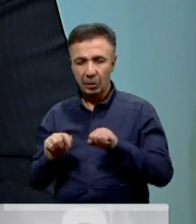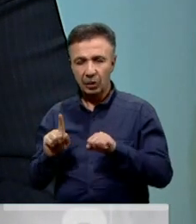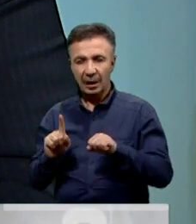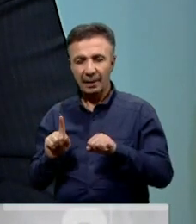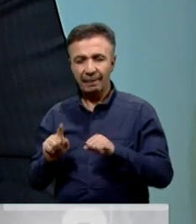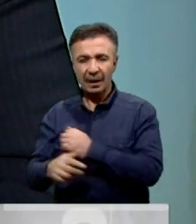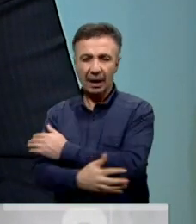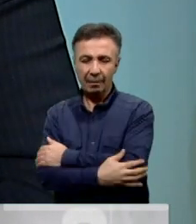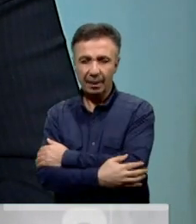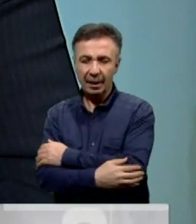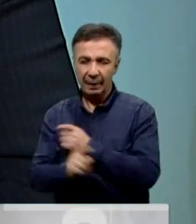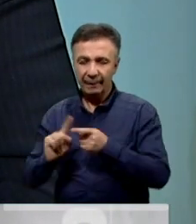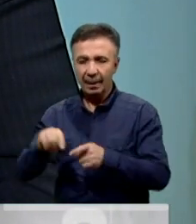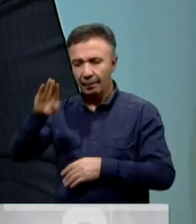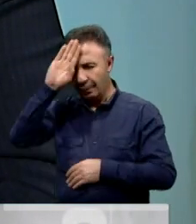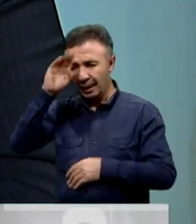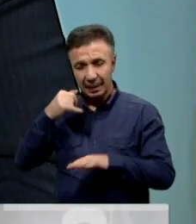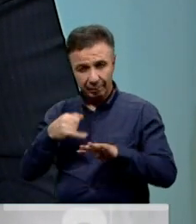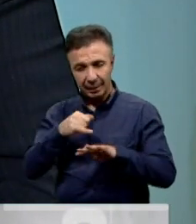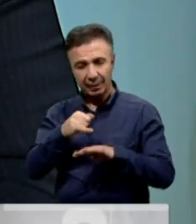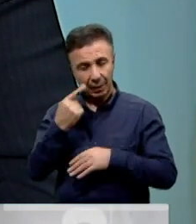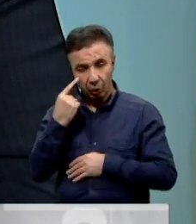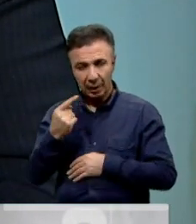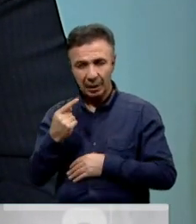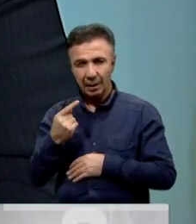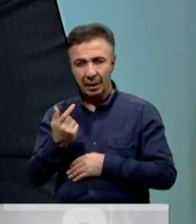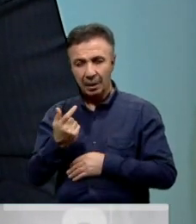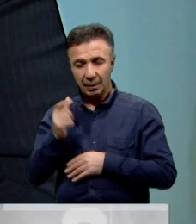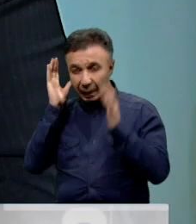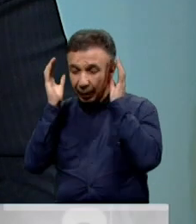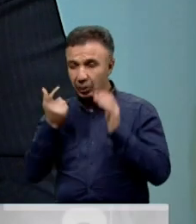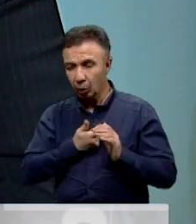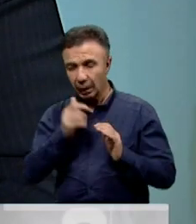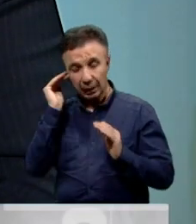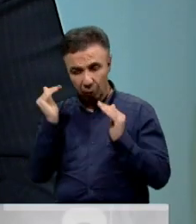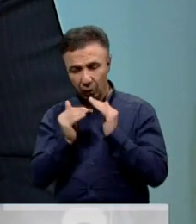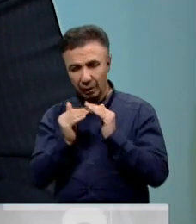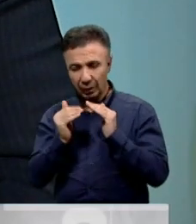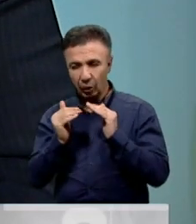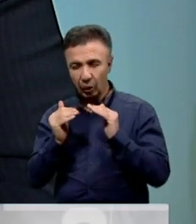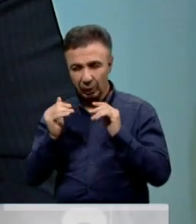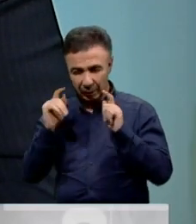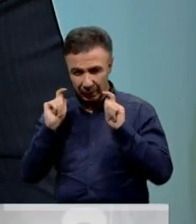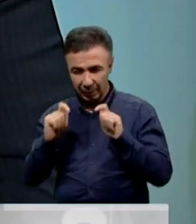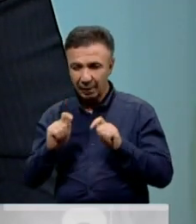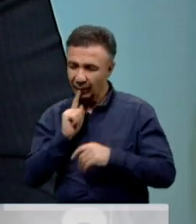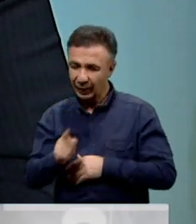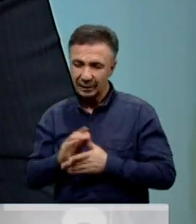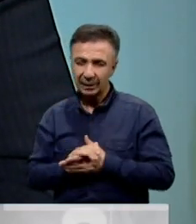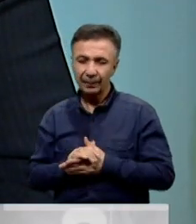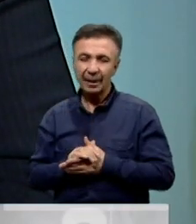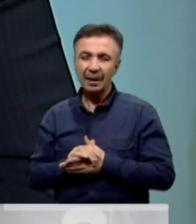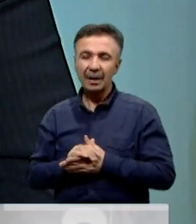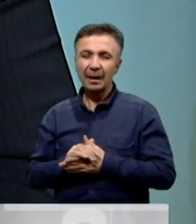Hanbeli ve malikilere göre tadile erken farzdır İmam Azam Ebu Hanife'ye göre ve imam